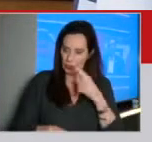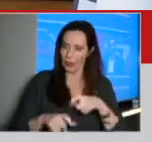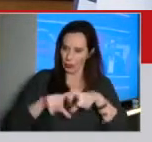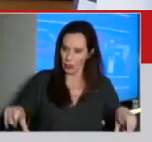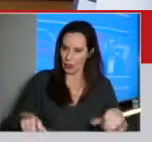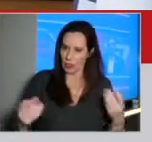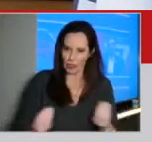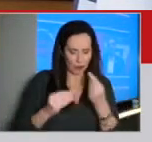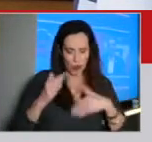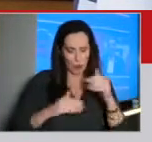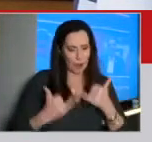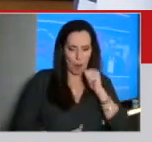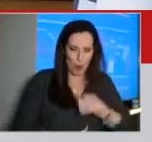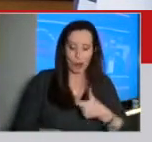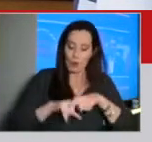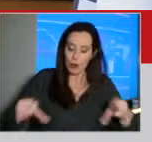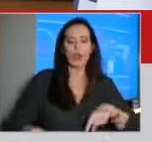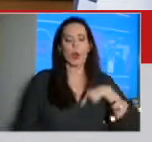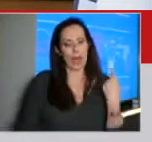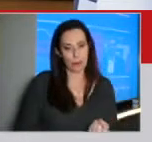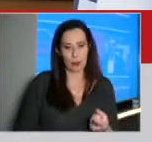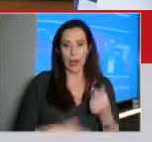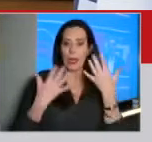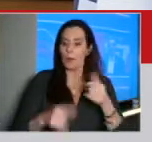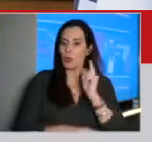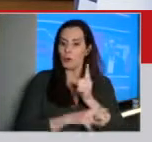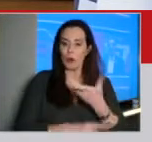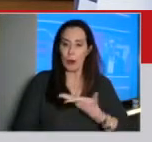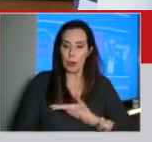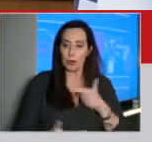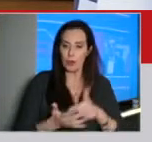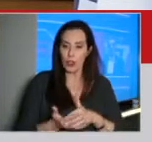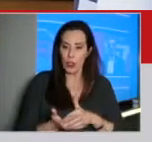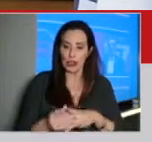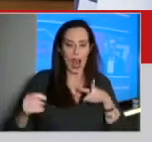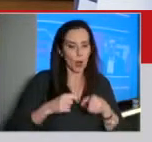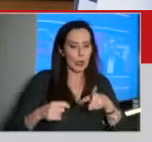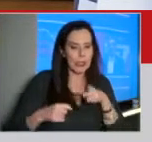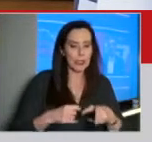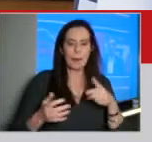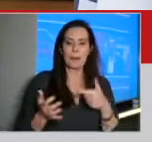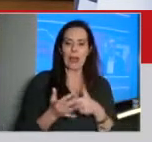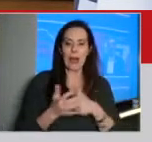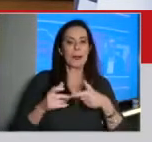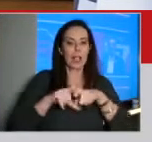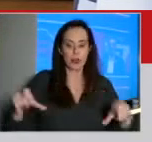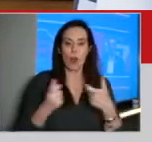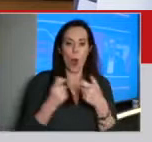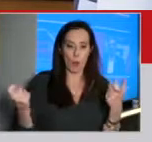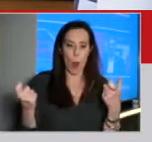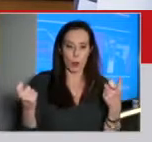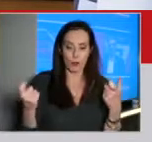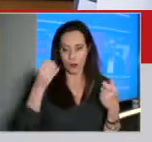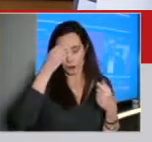תשתיות זה לא דבר שבונים היום למחר. תשתיות זה ייקח זמן. כמות ההזמנות שאנחנו מקבלים כדי לחתוך סרטים, כתוצאה מהמגרשים והאולמות